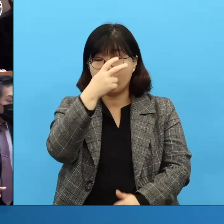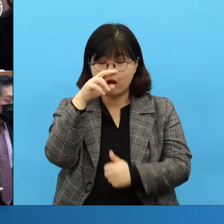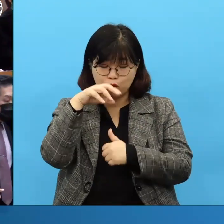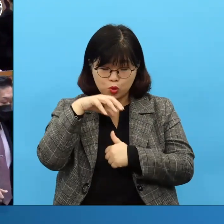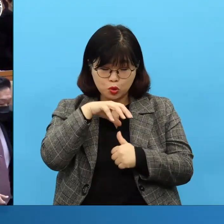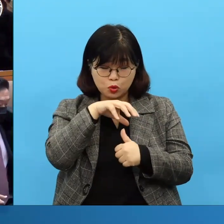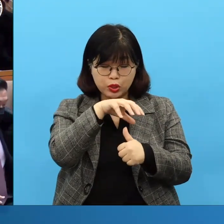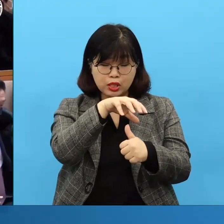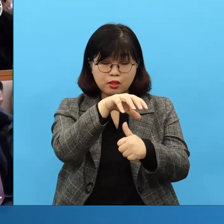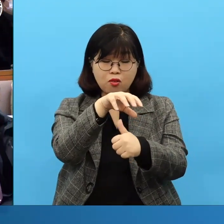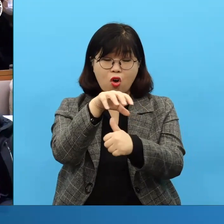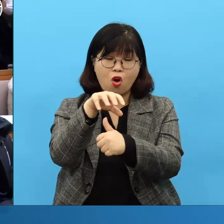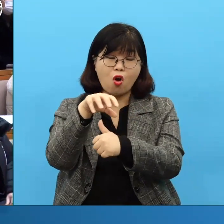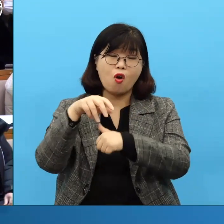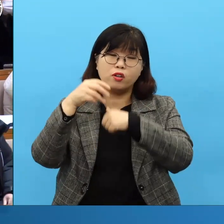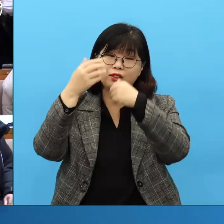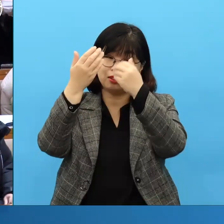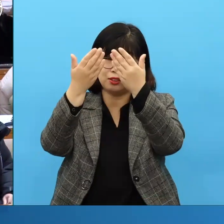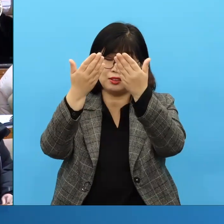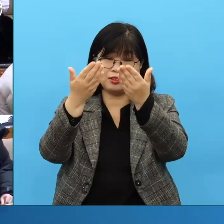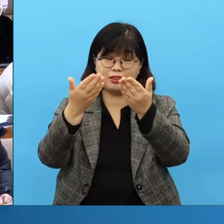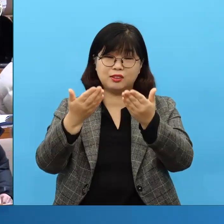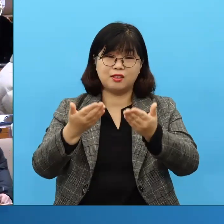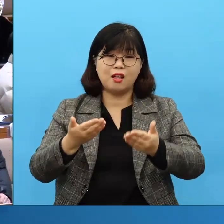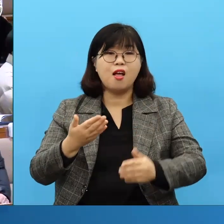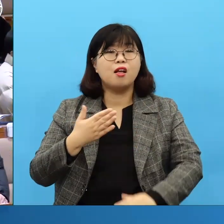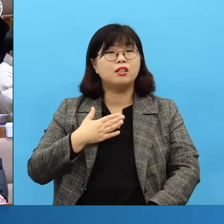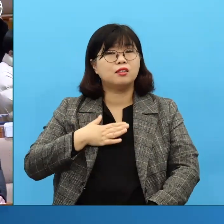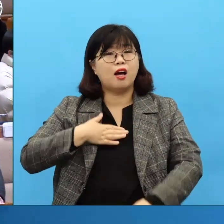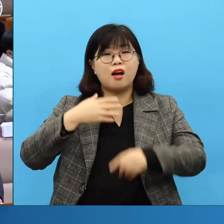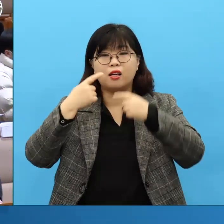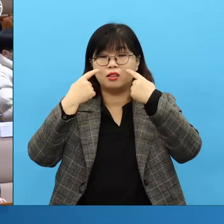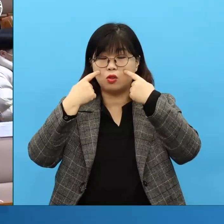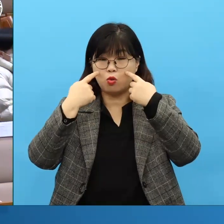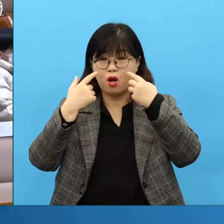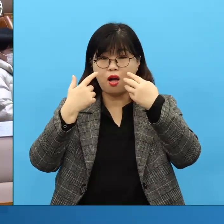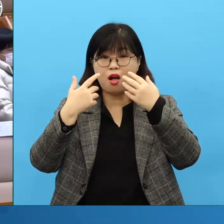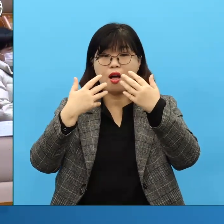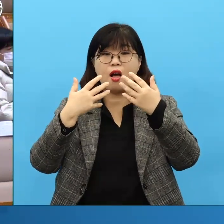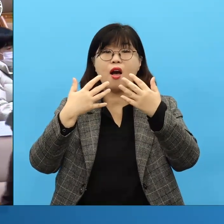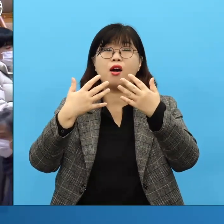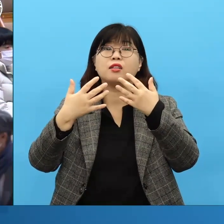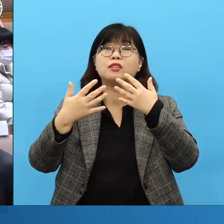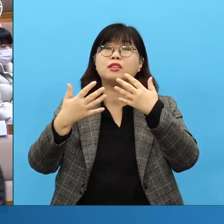보호해 주실 것을 나는